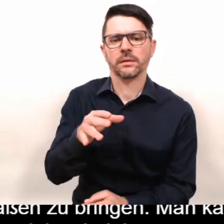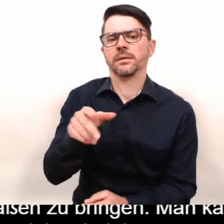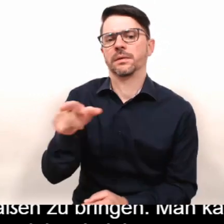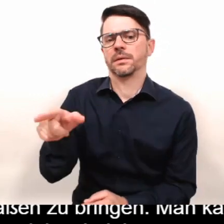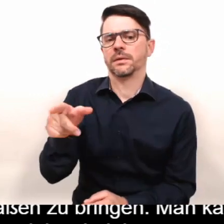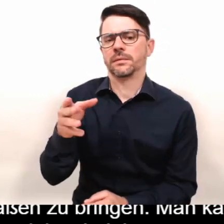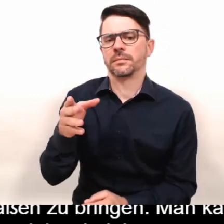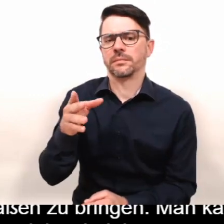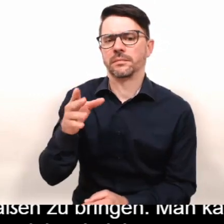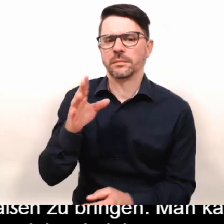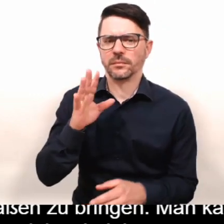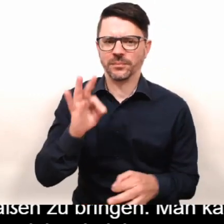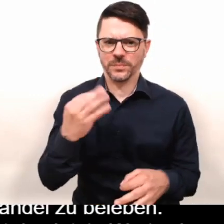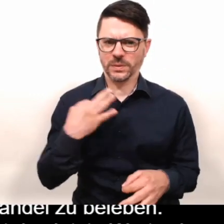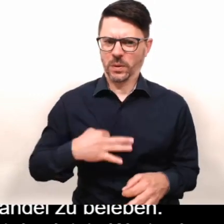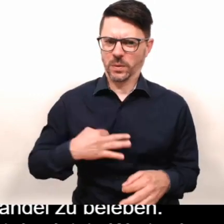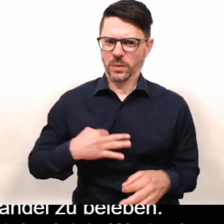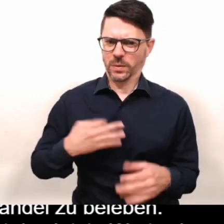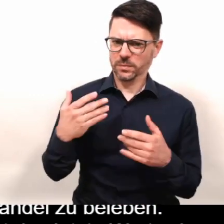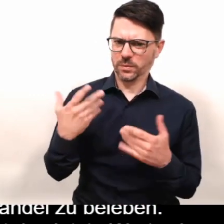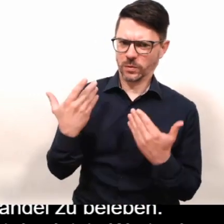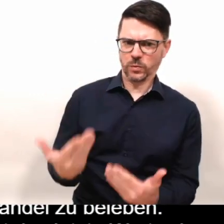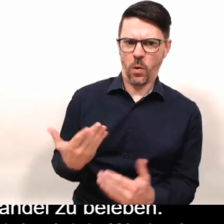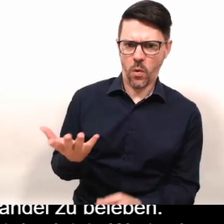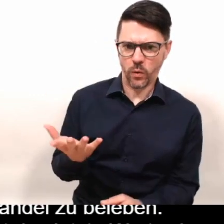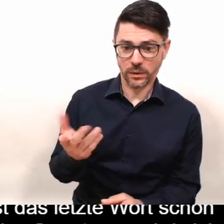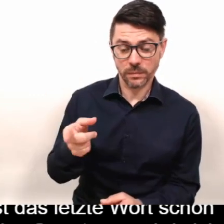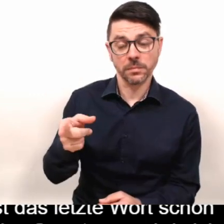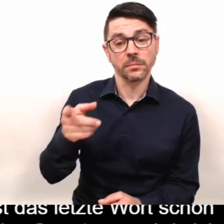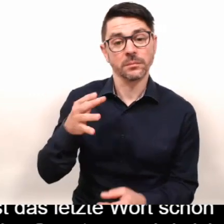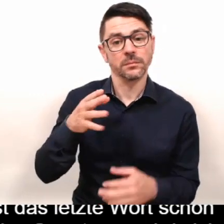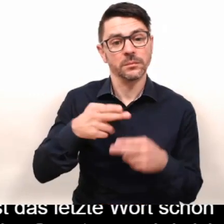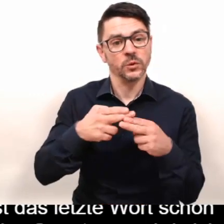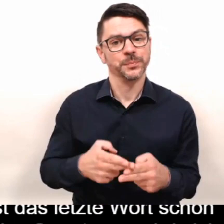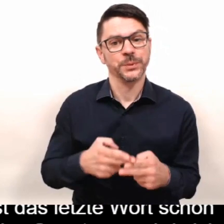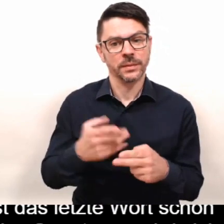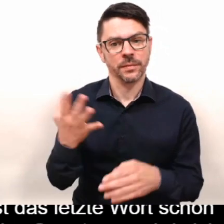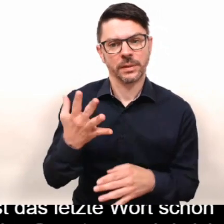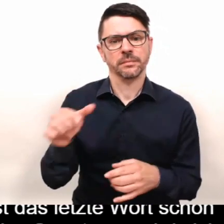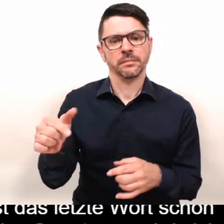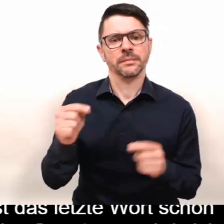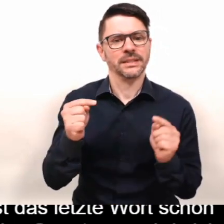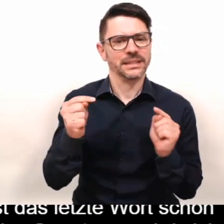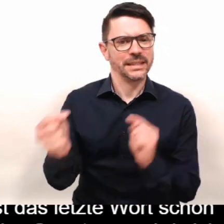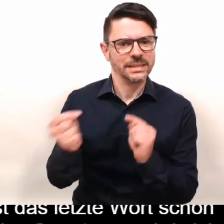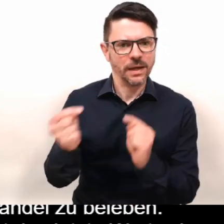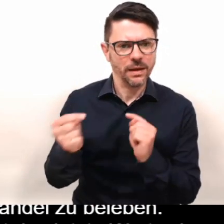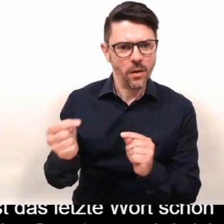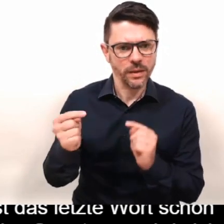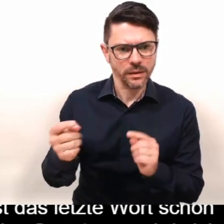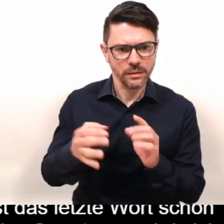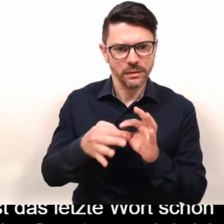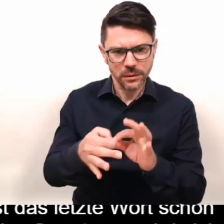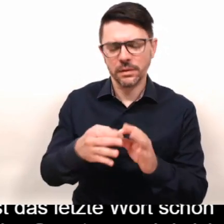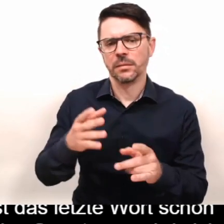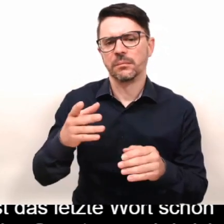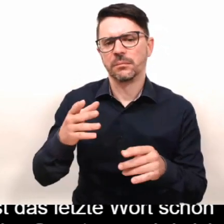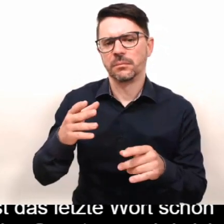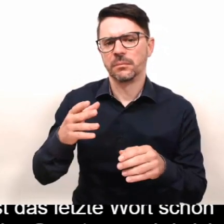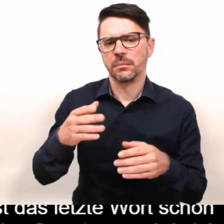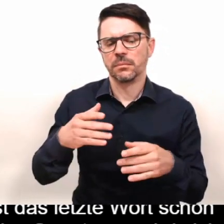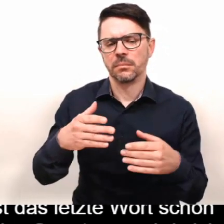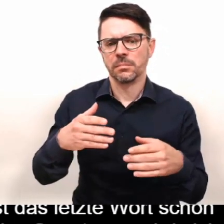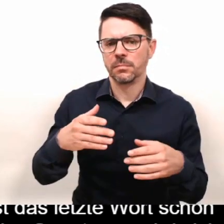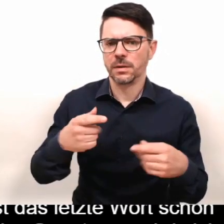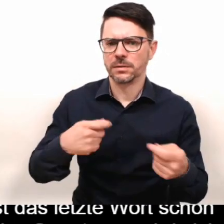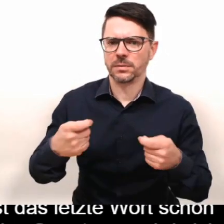Und auch im Übrigen ist eine Diskussion über die Ladenöffnungszeiten jetzt in dem Eindruck der Corona-Krise aus meiner